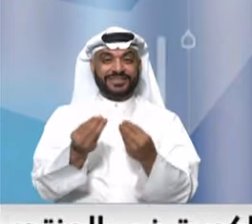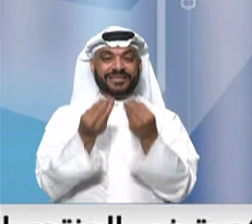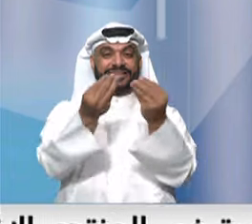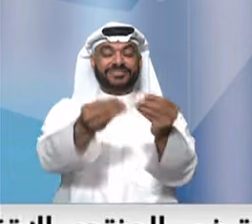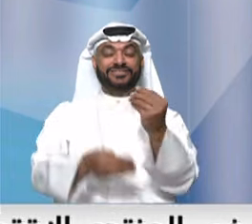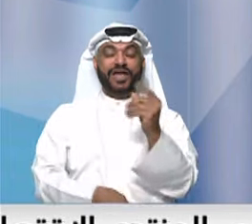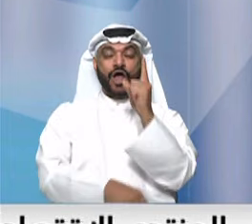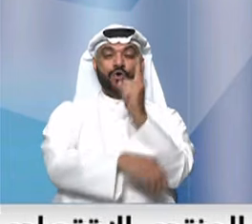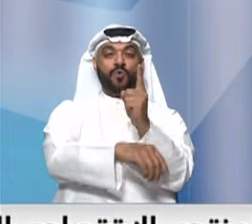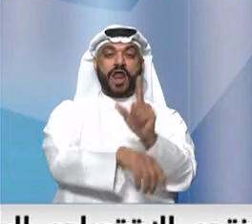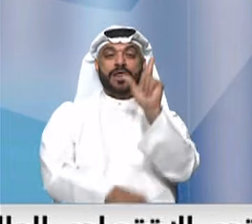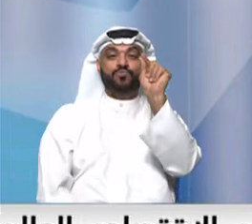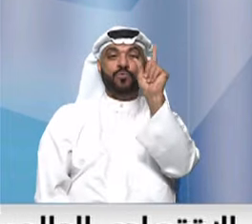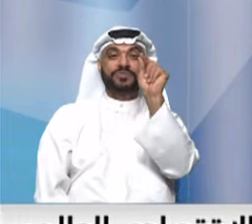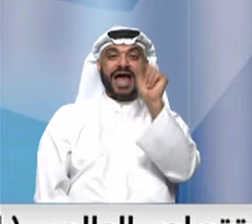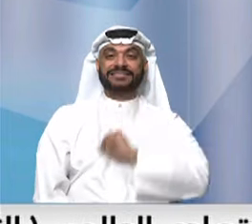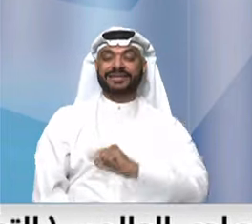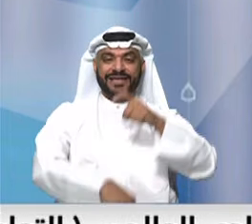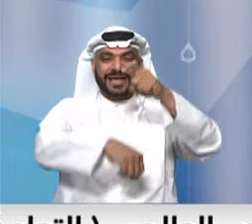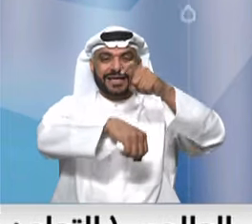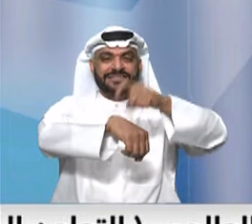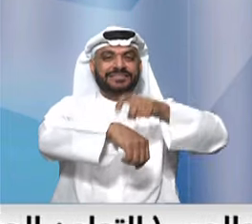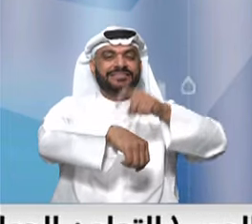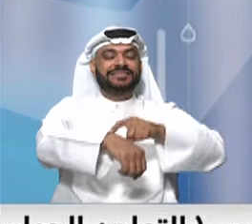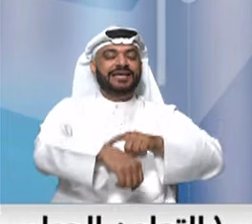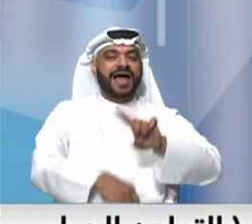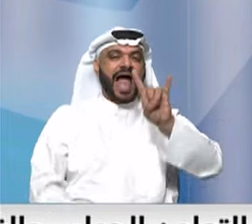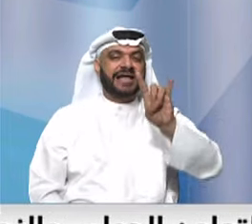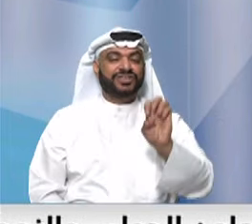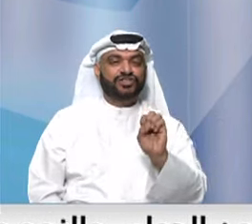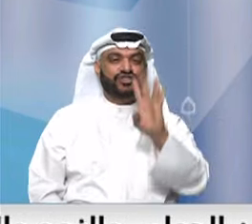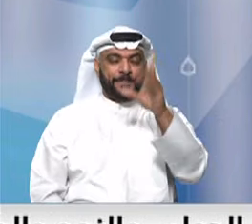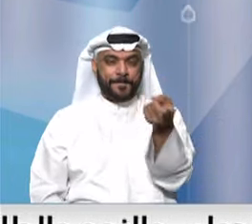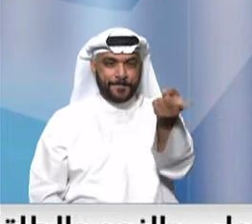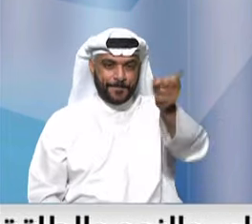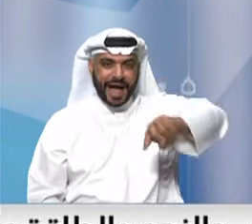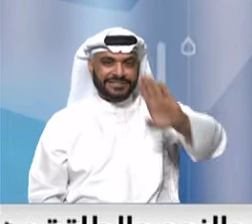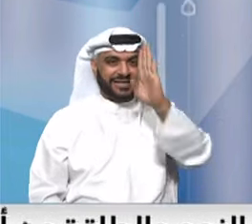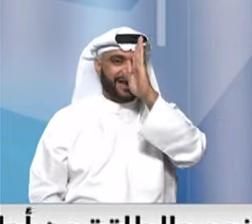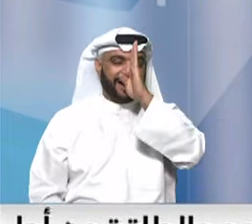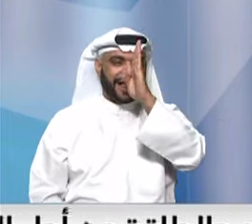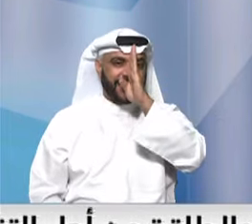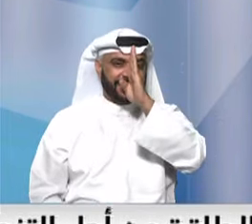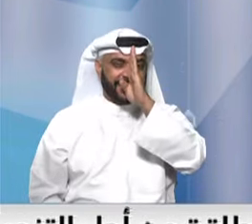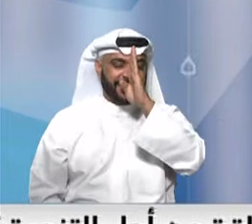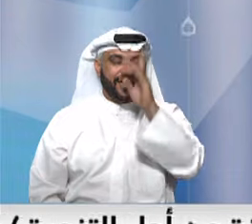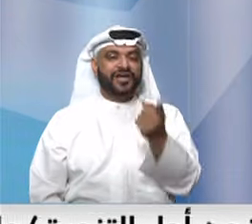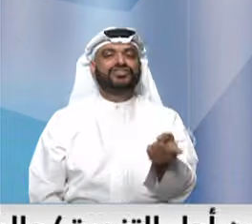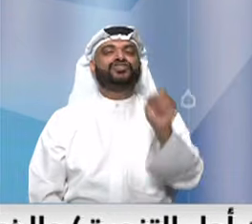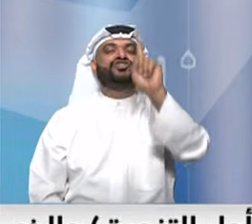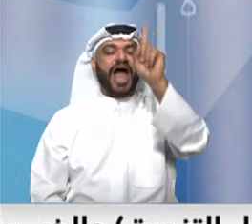2022-2023، وذلك في تمام الساعة 10 من صباح يوم غد الاثنين 20 من شوال لعام